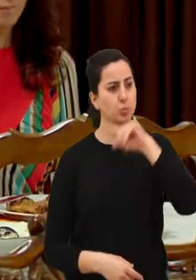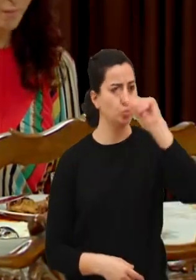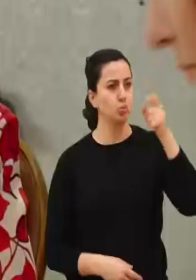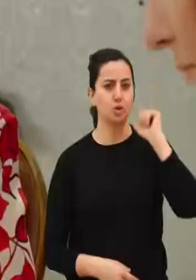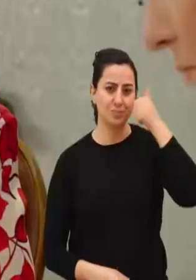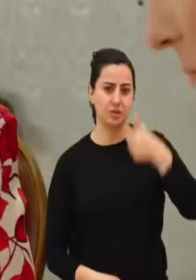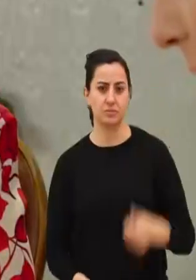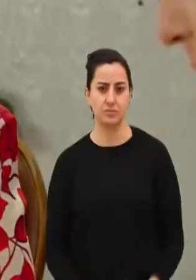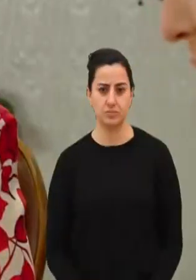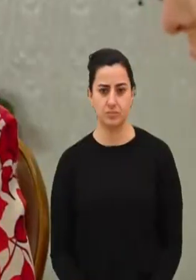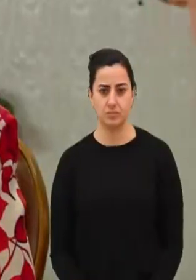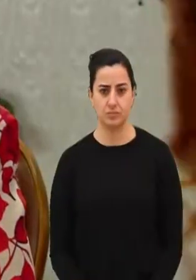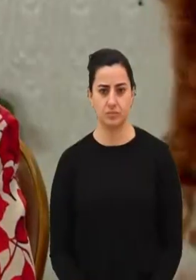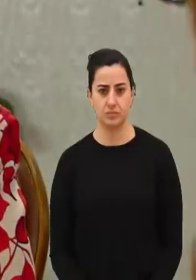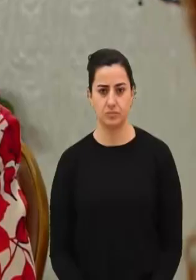bulacağım yarın.